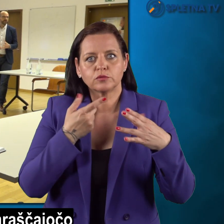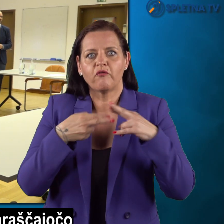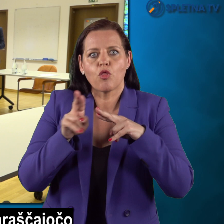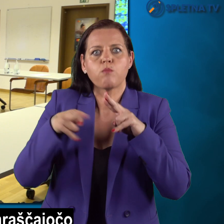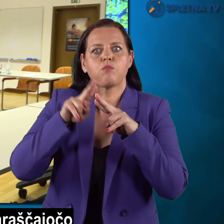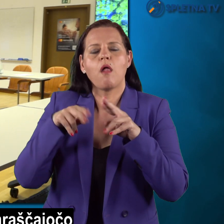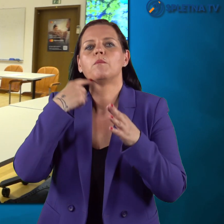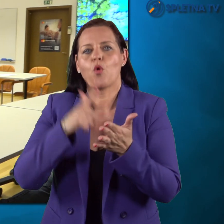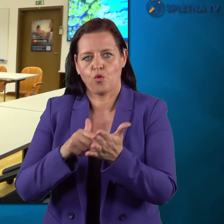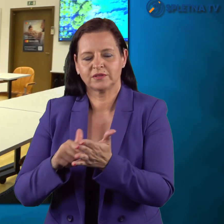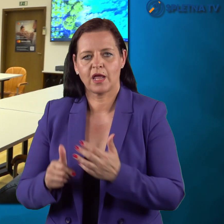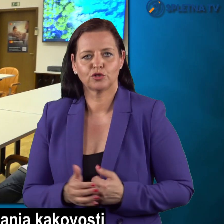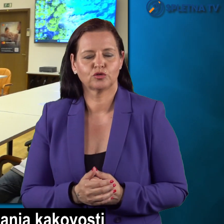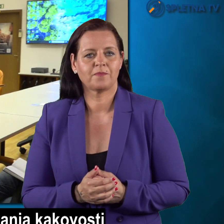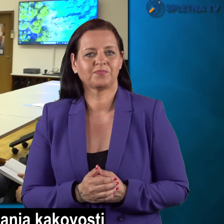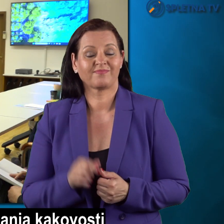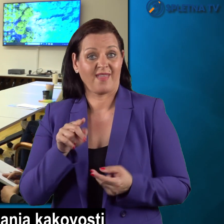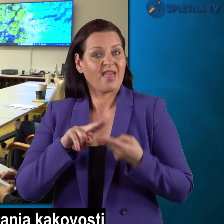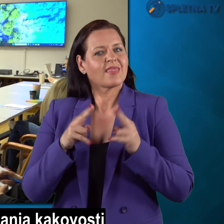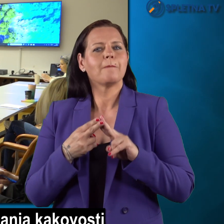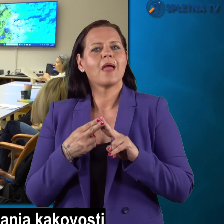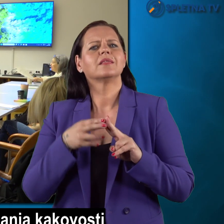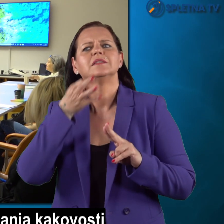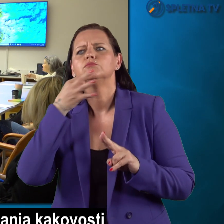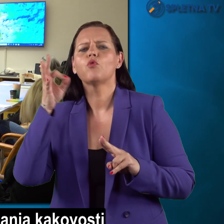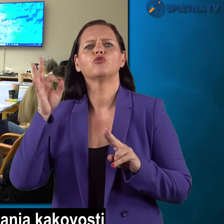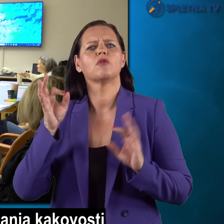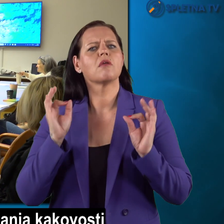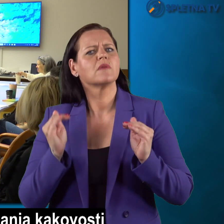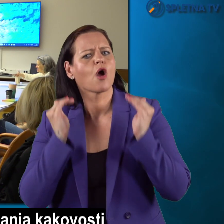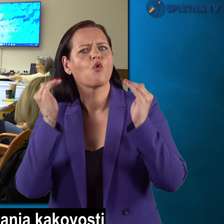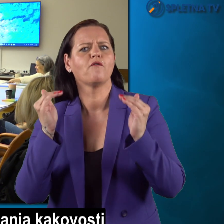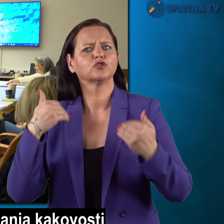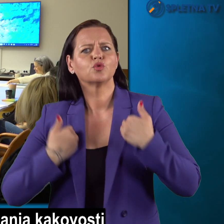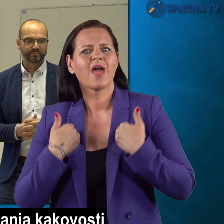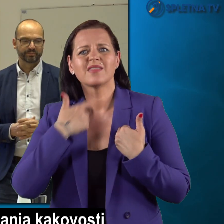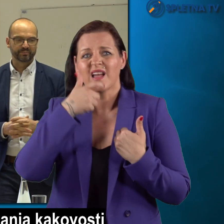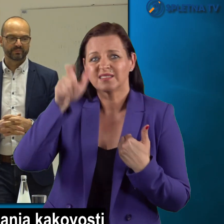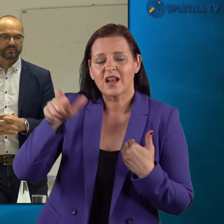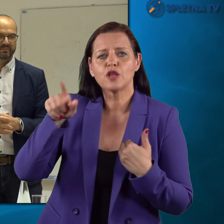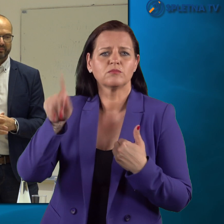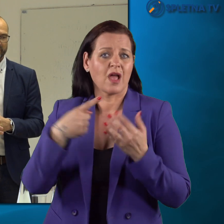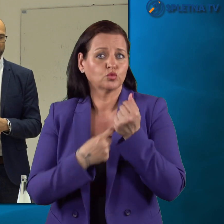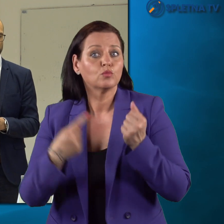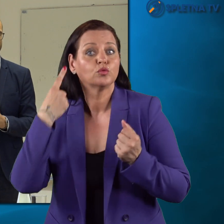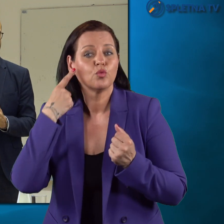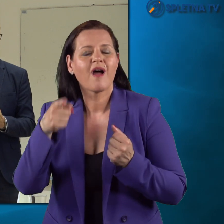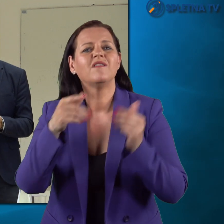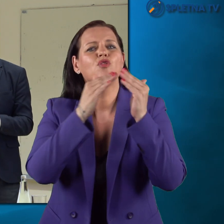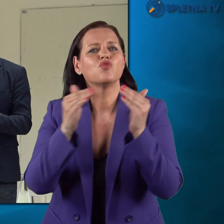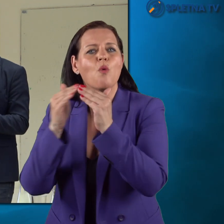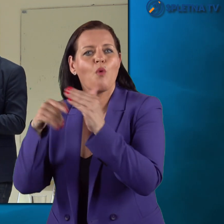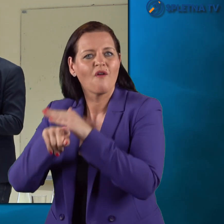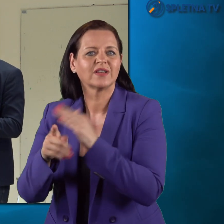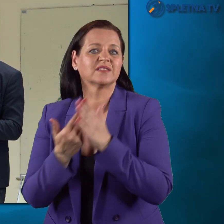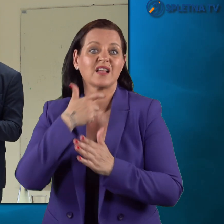še pogostejša. Z namenom izboljšanja kakovosti življenja starejših z izgubo sluha v domovih za starejše